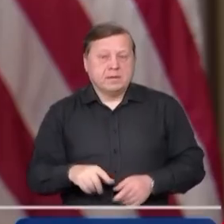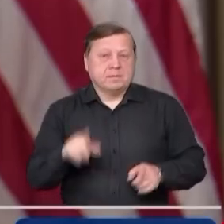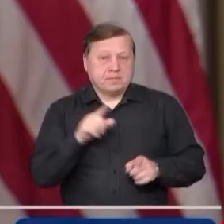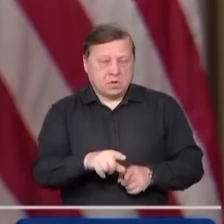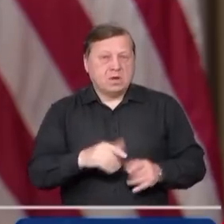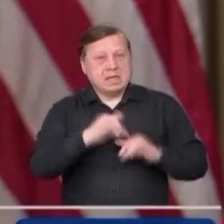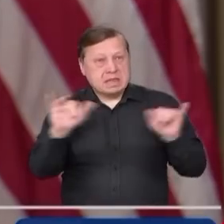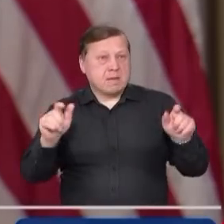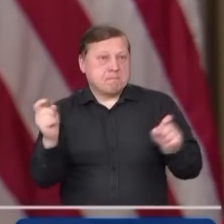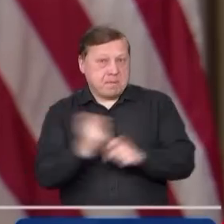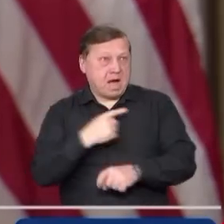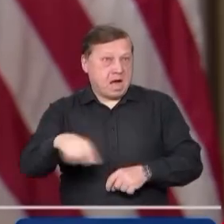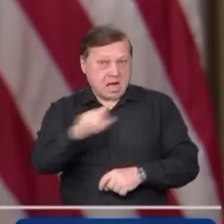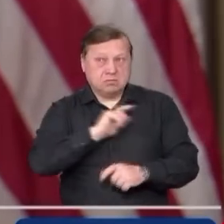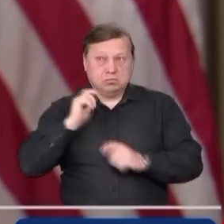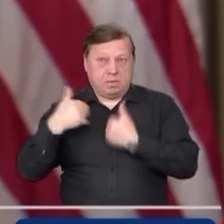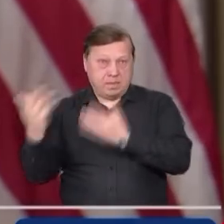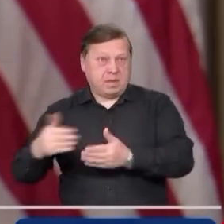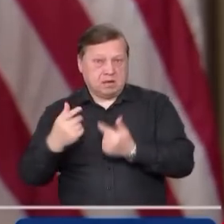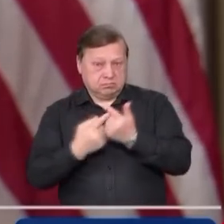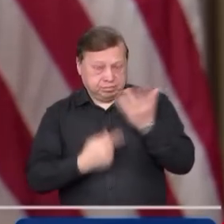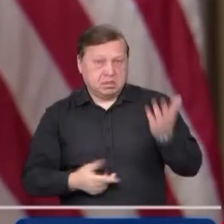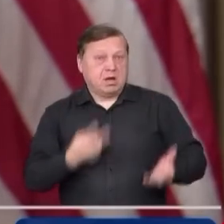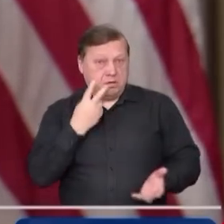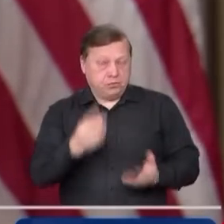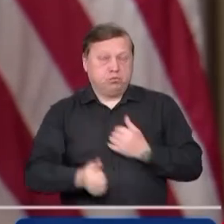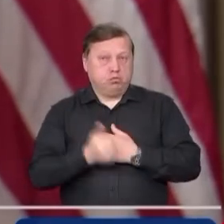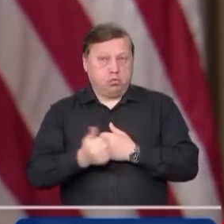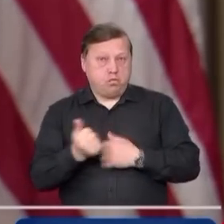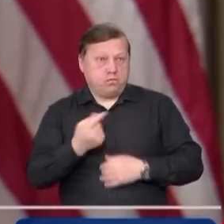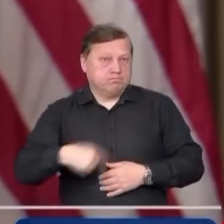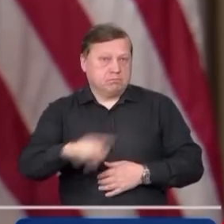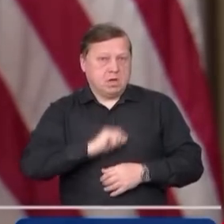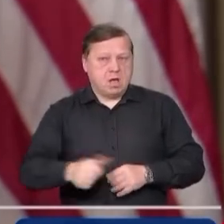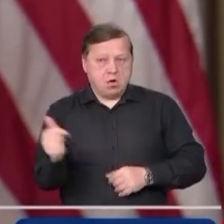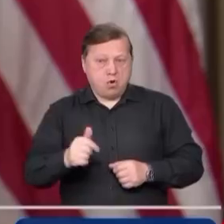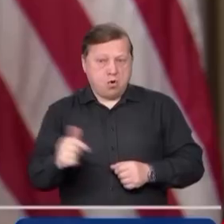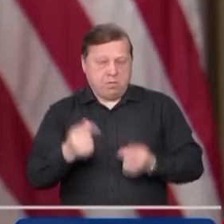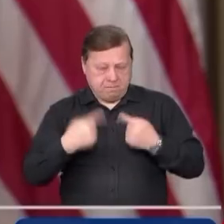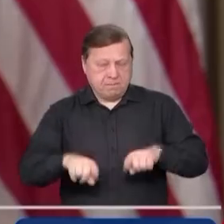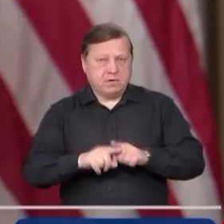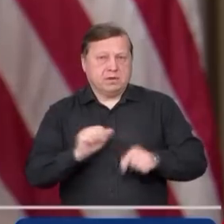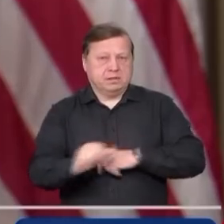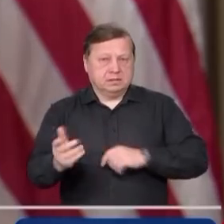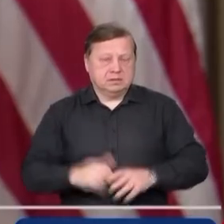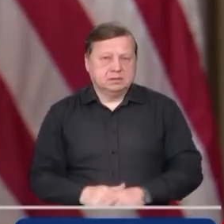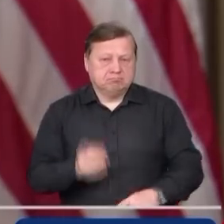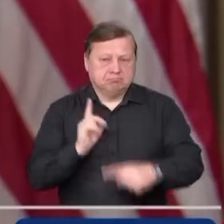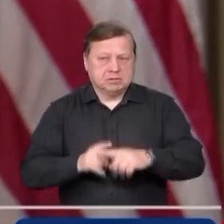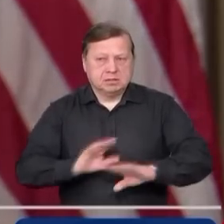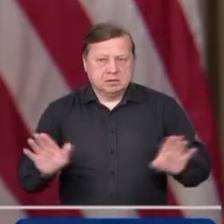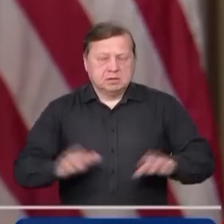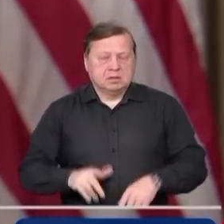darami innych krajów świadczy o naszym zobowiązaniu i zdecydowaniu na